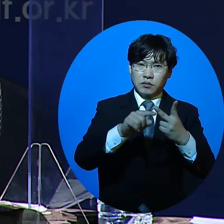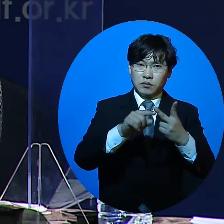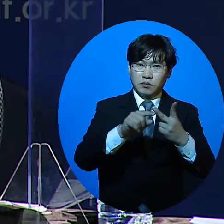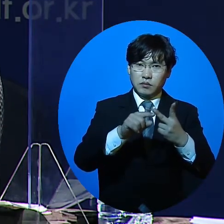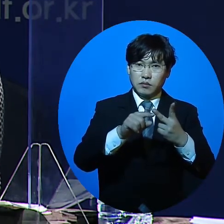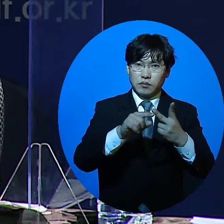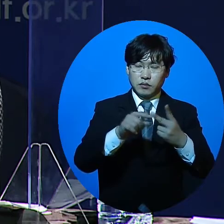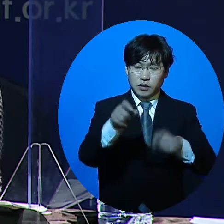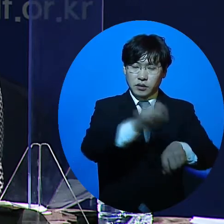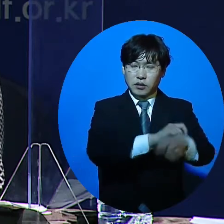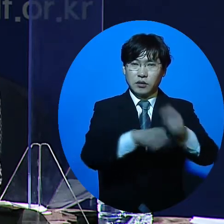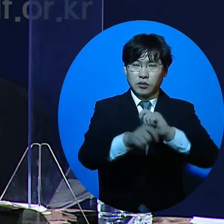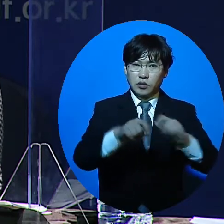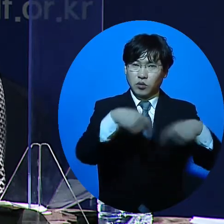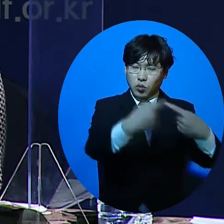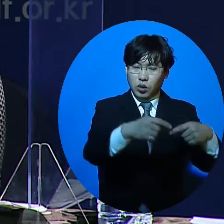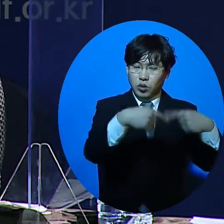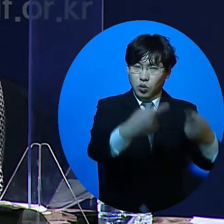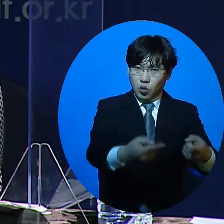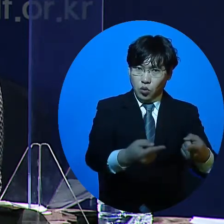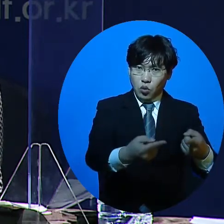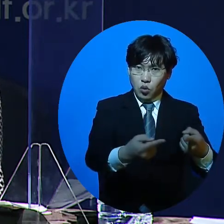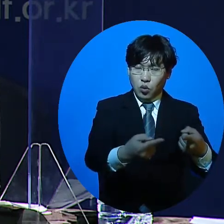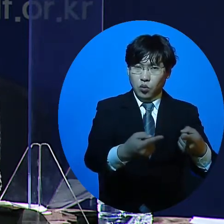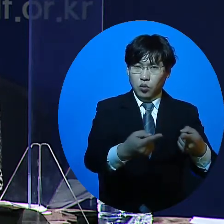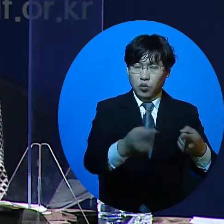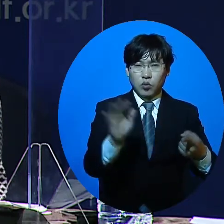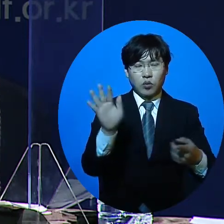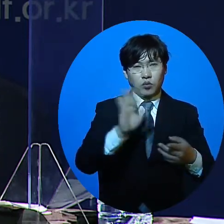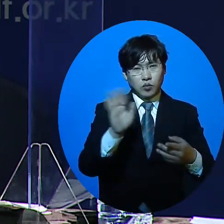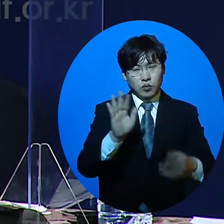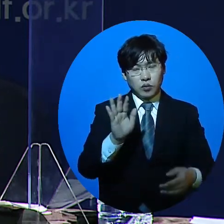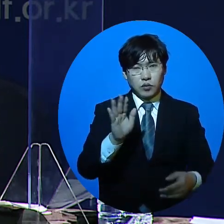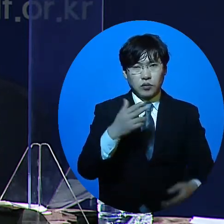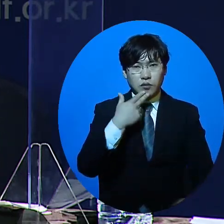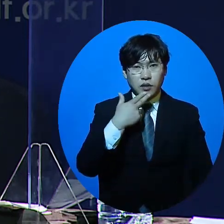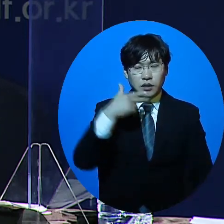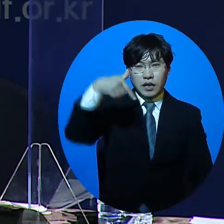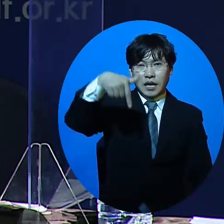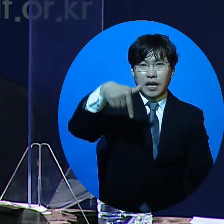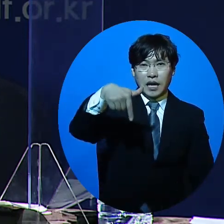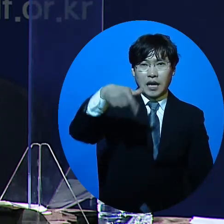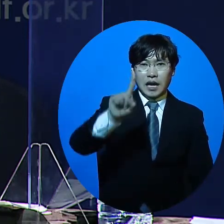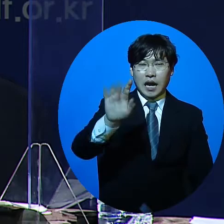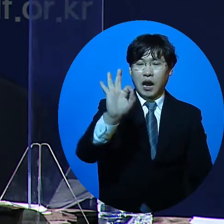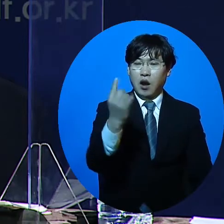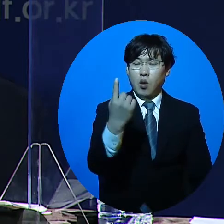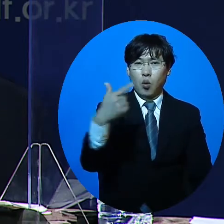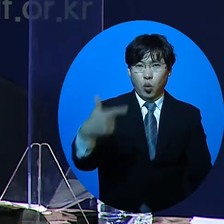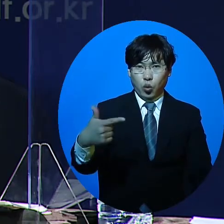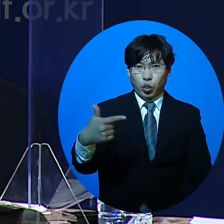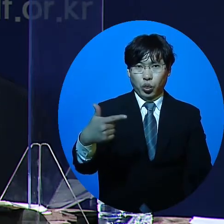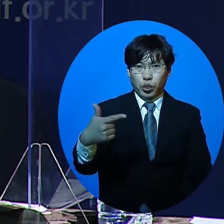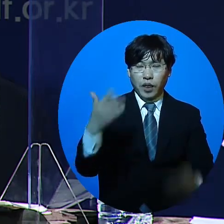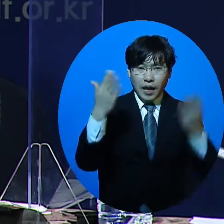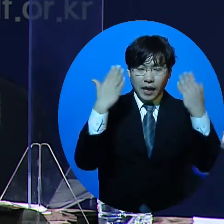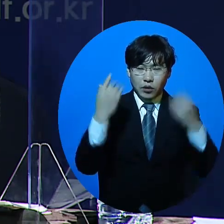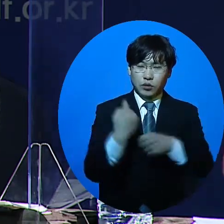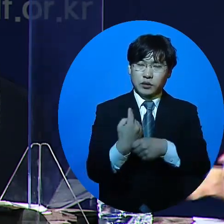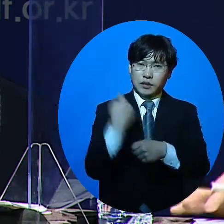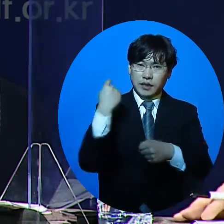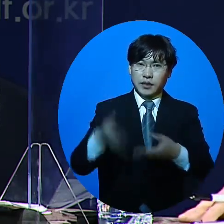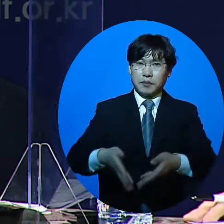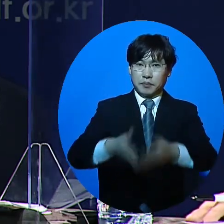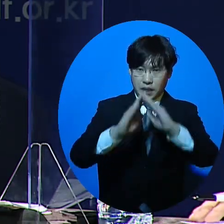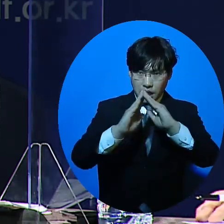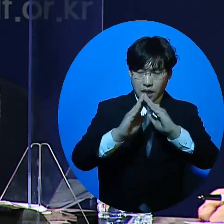지속적으로 적극적인 어떤 체육활동을 하고 있지는 않은 현상인데, 가온학교라는 특수학교는 전년도에 학교가